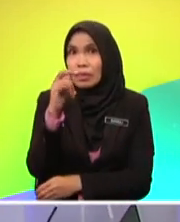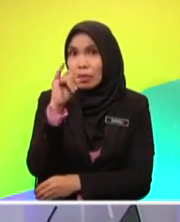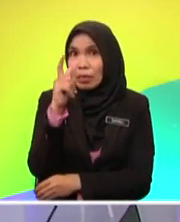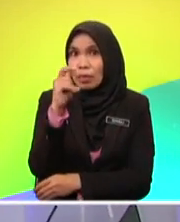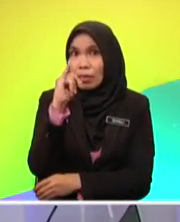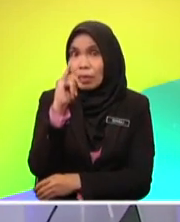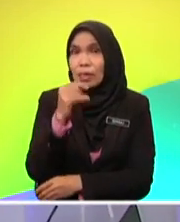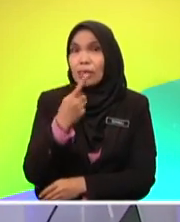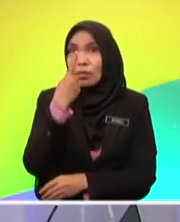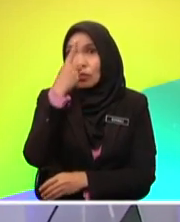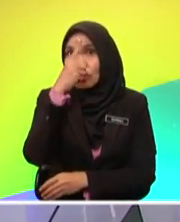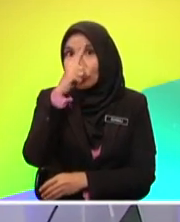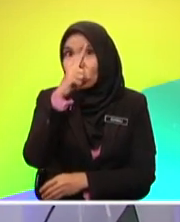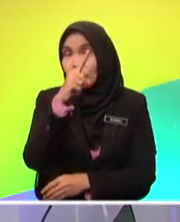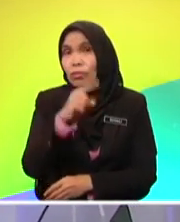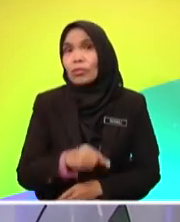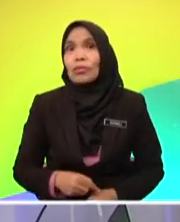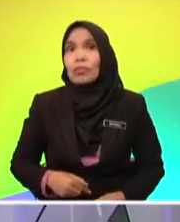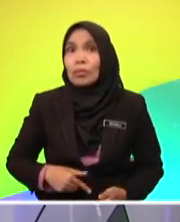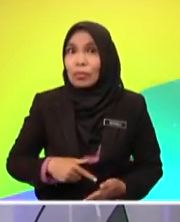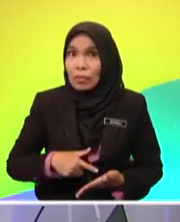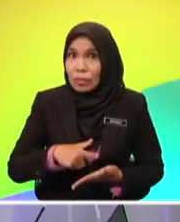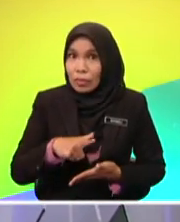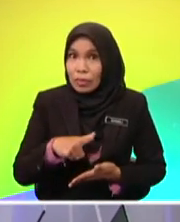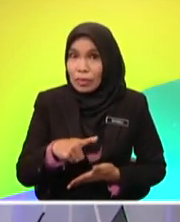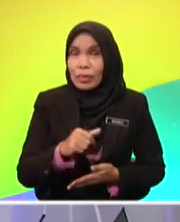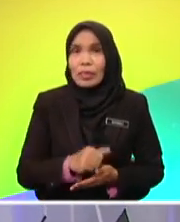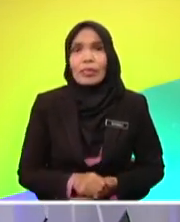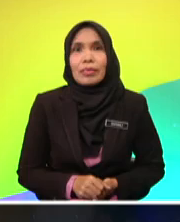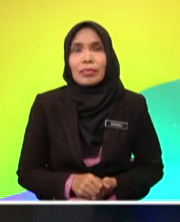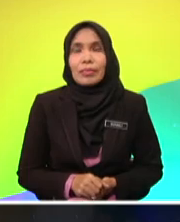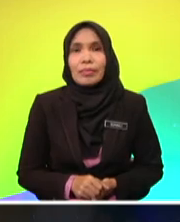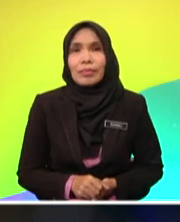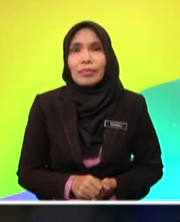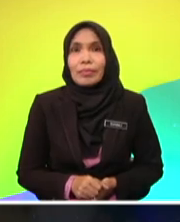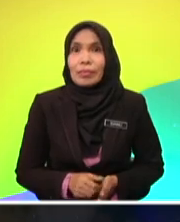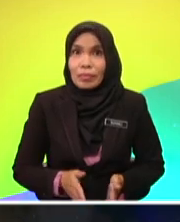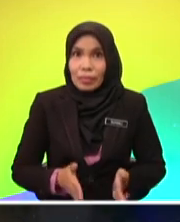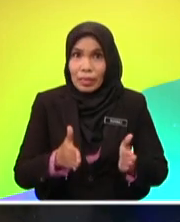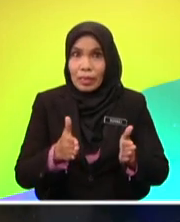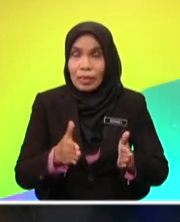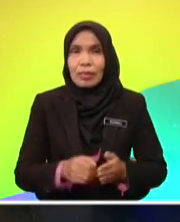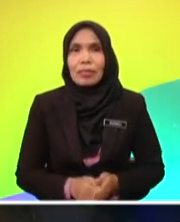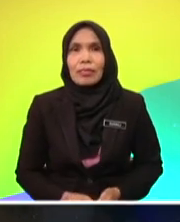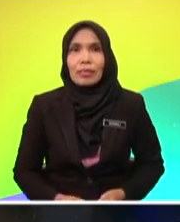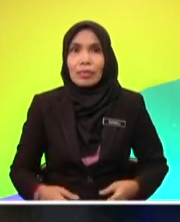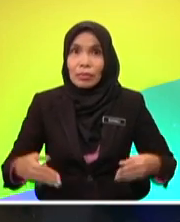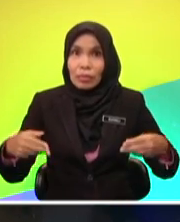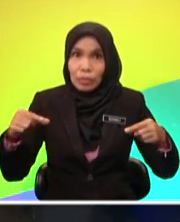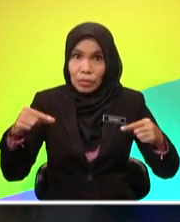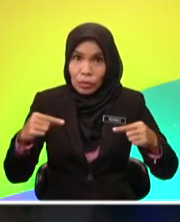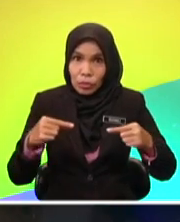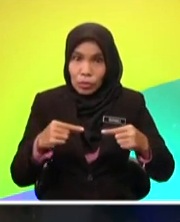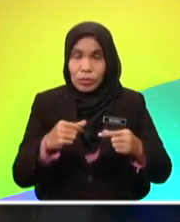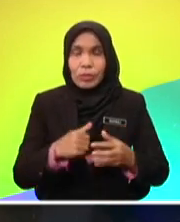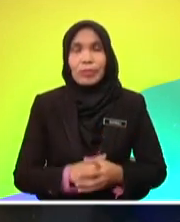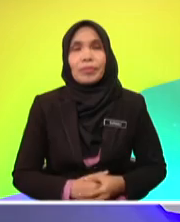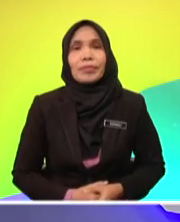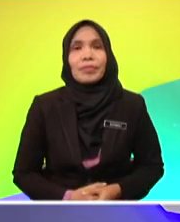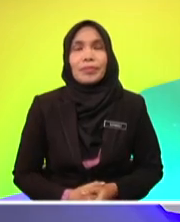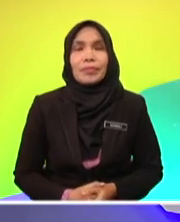kita melintas ataupun sebagai penghubung antara jalan darat dengan jalan sungai,